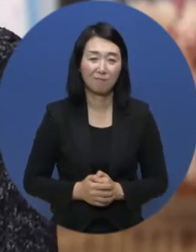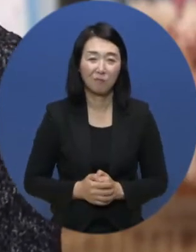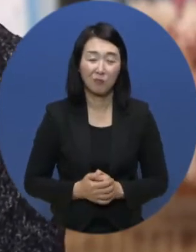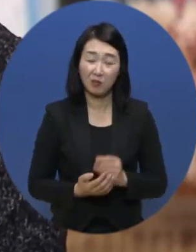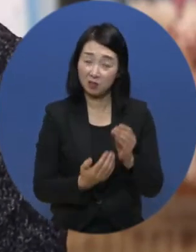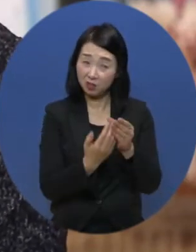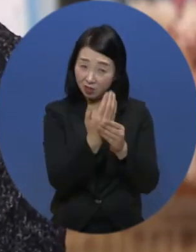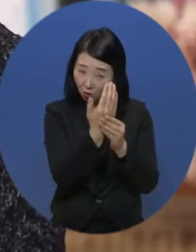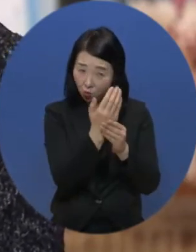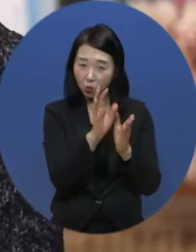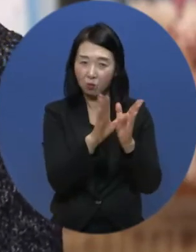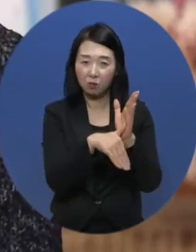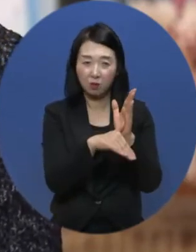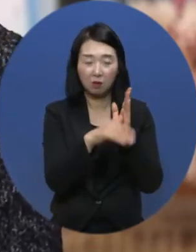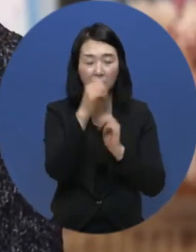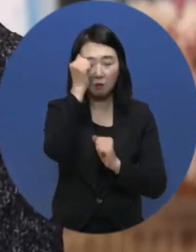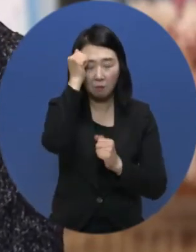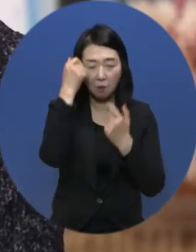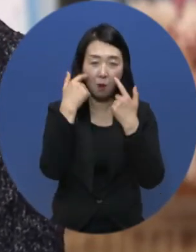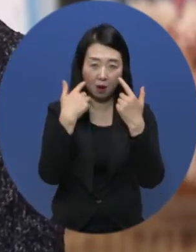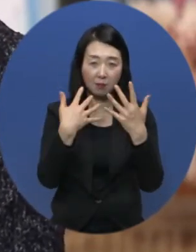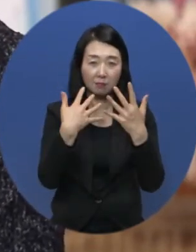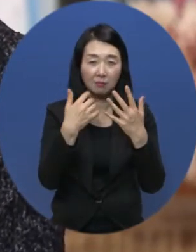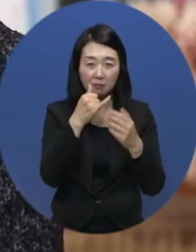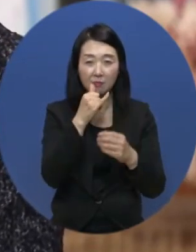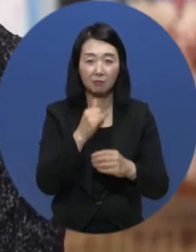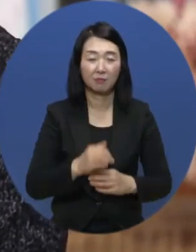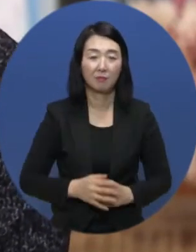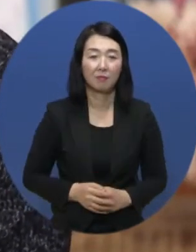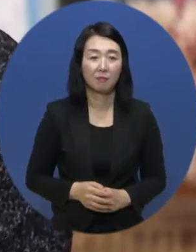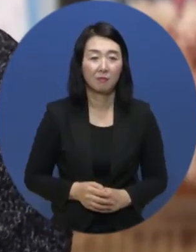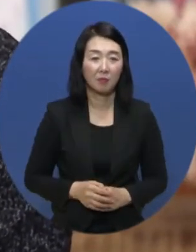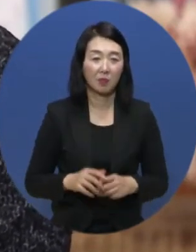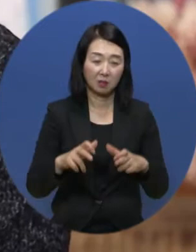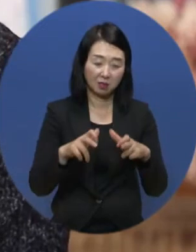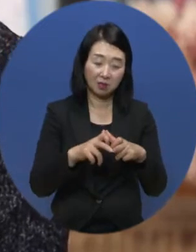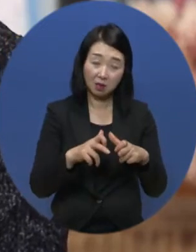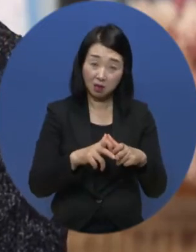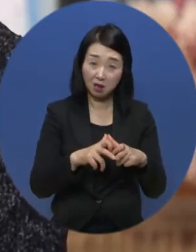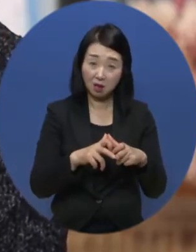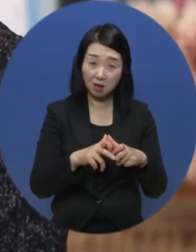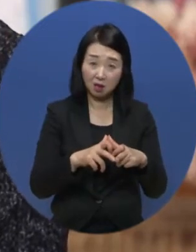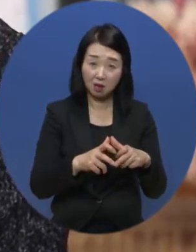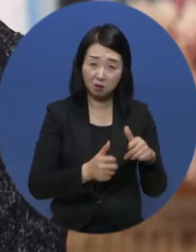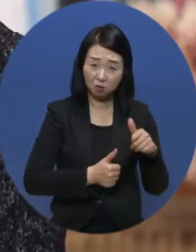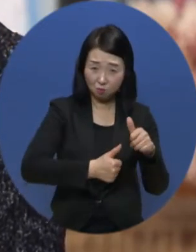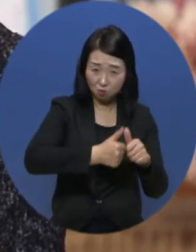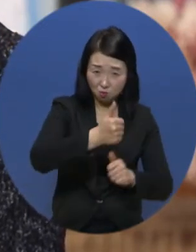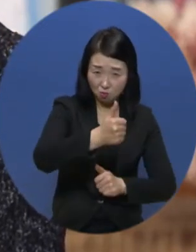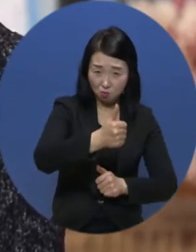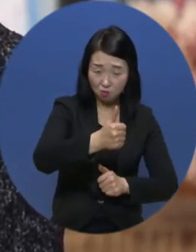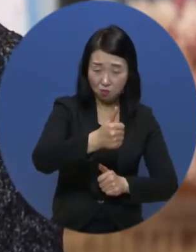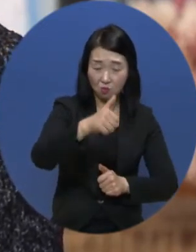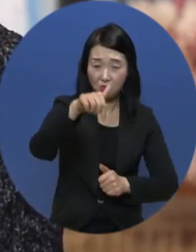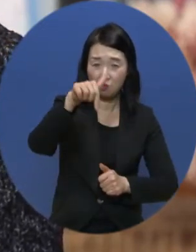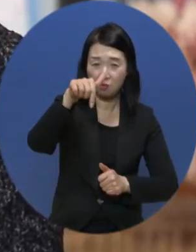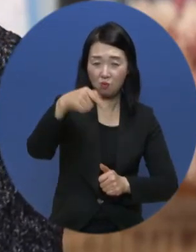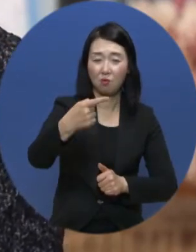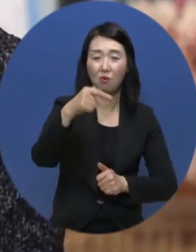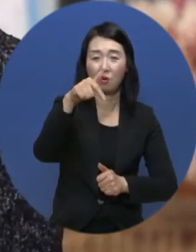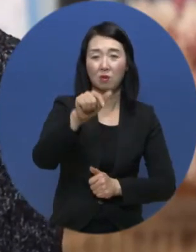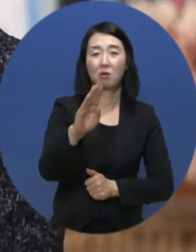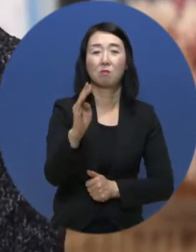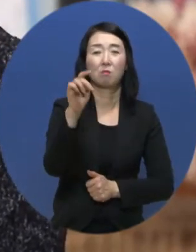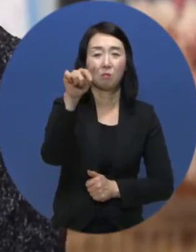기억은 너무나도 선명하게 남아 있습니다. 뭐 장애를 극복했다라고 얘기 많이 하는데 극복했다라고 하기엔 그